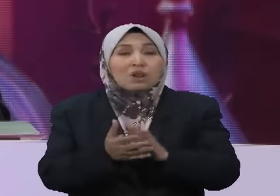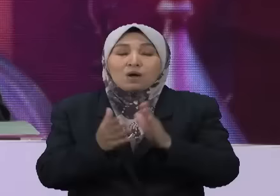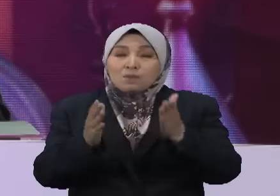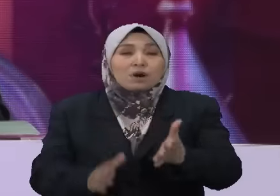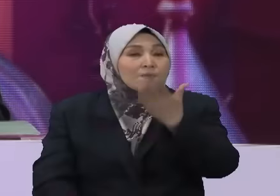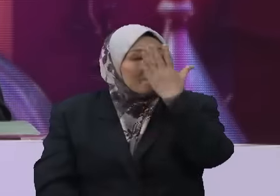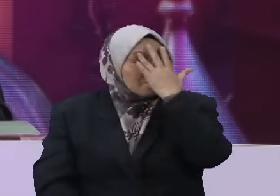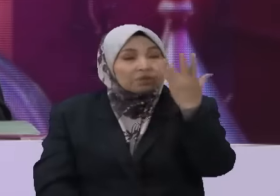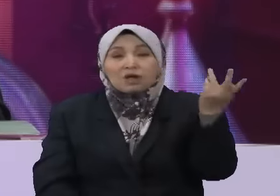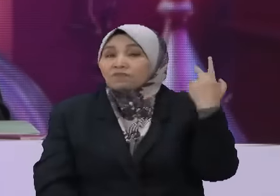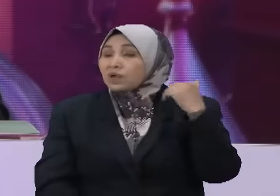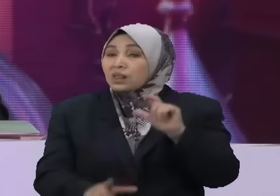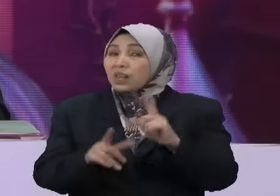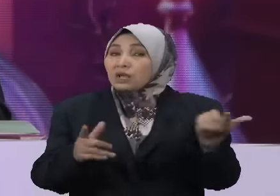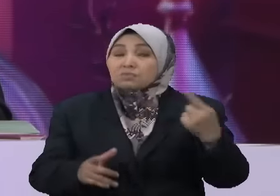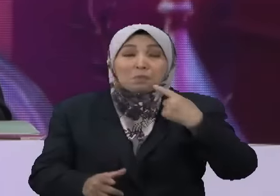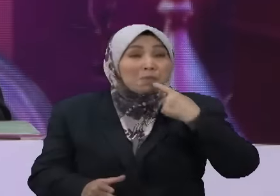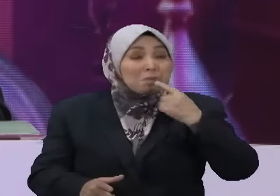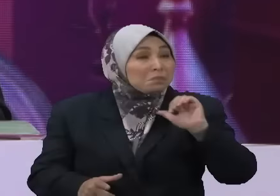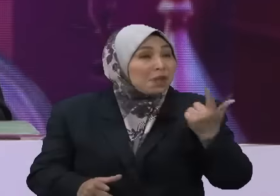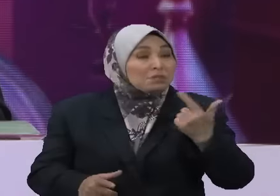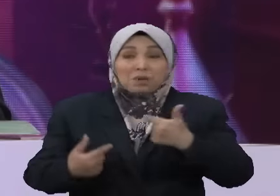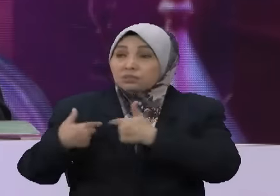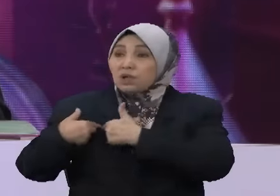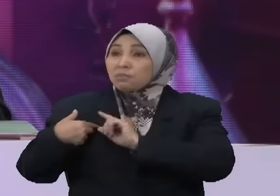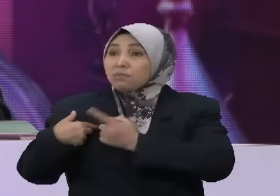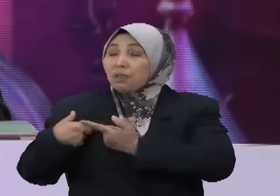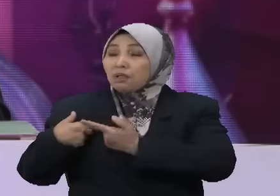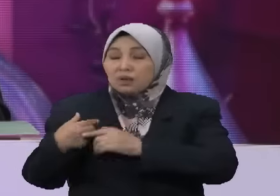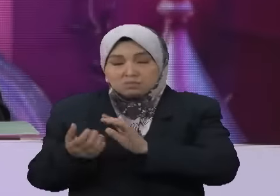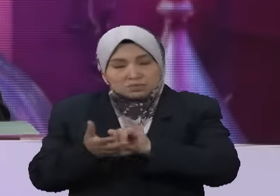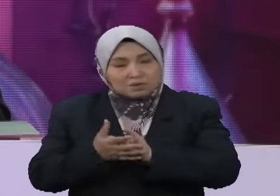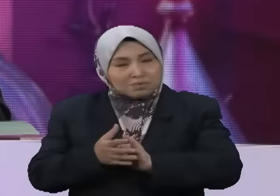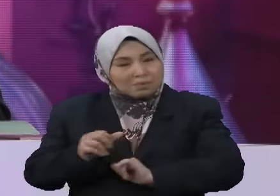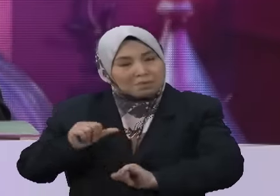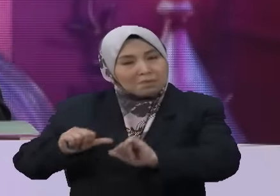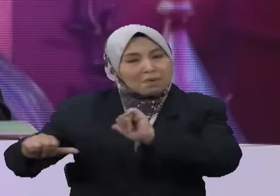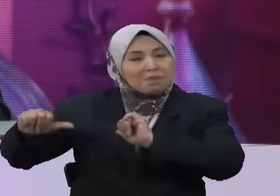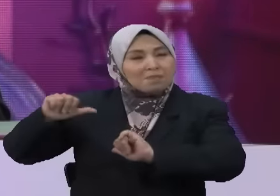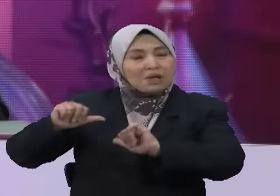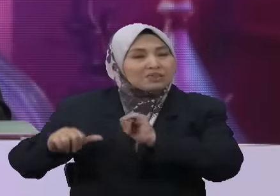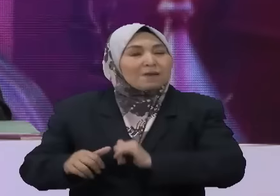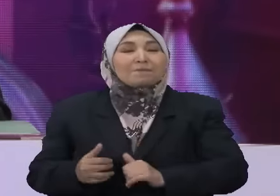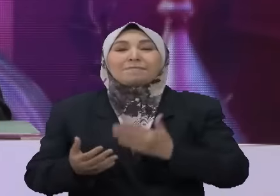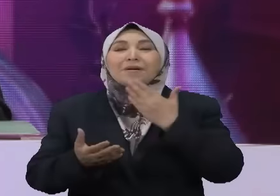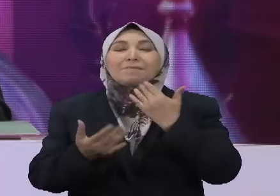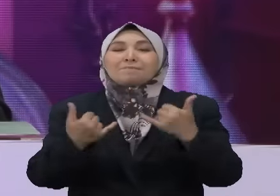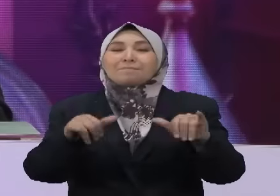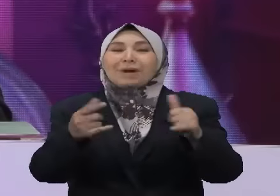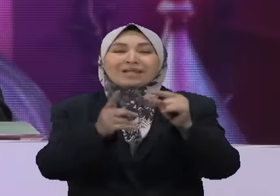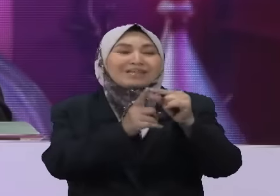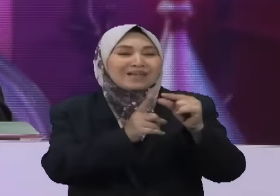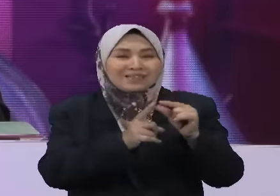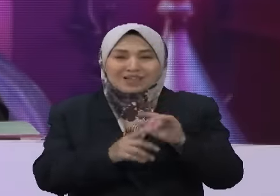yang lain di mulut lainnya di hati kan persandiwara orang kata apa bermain kata bermain